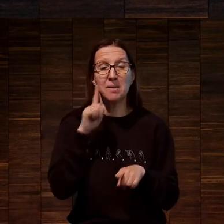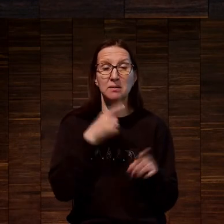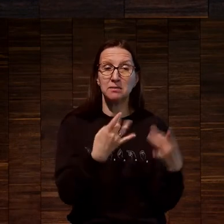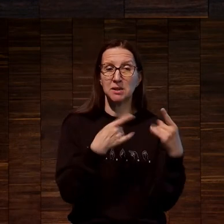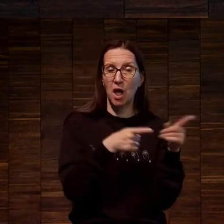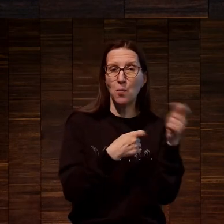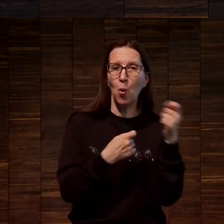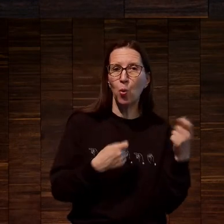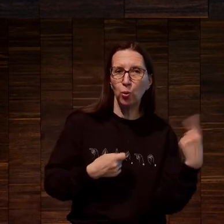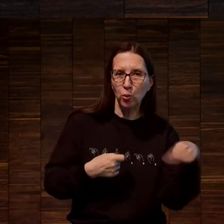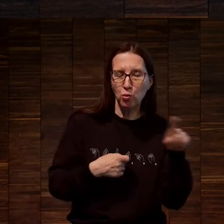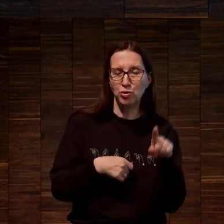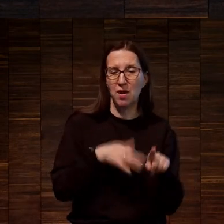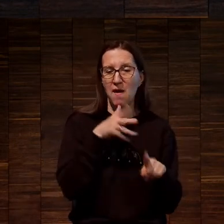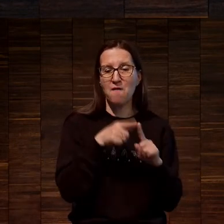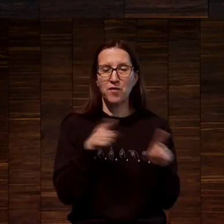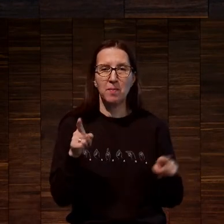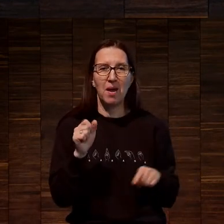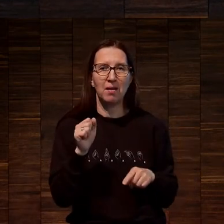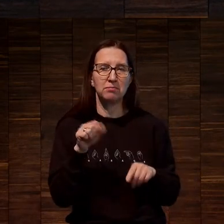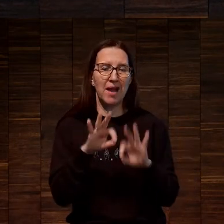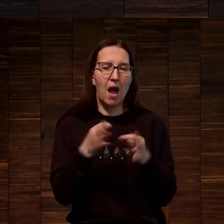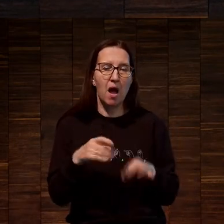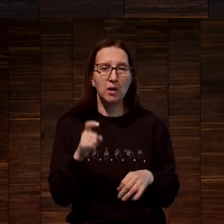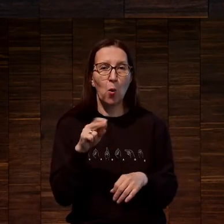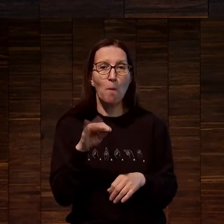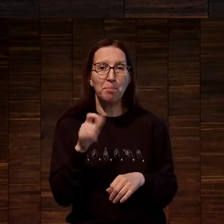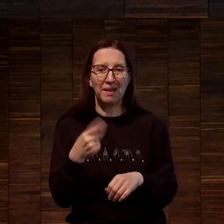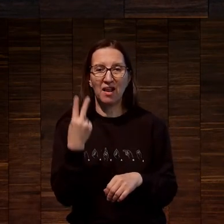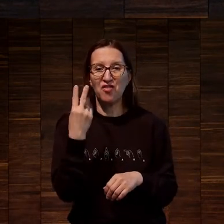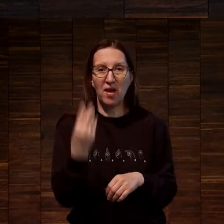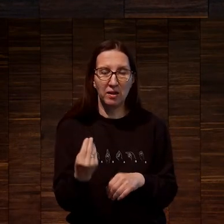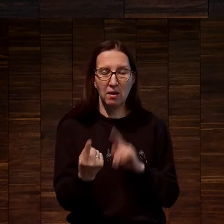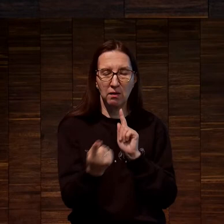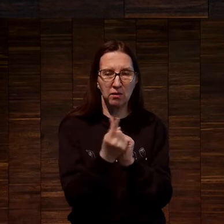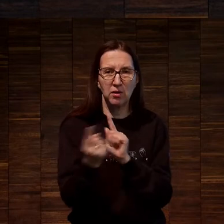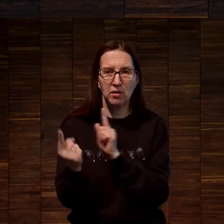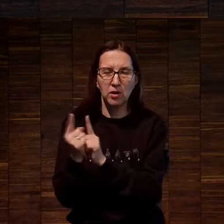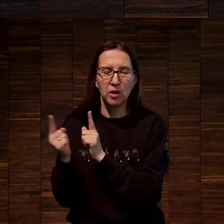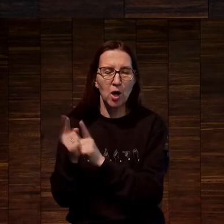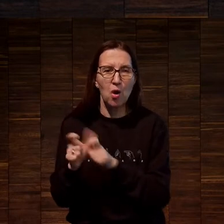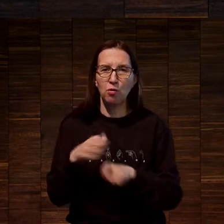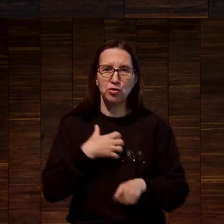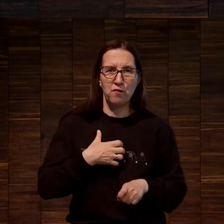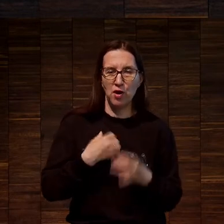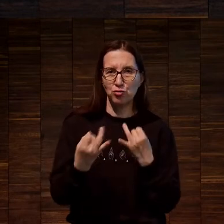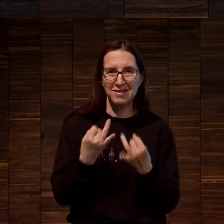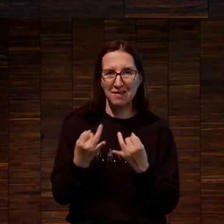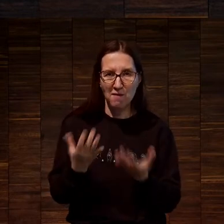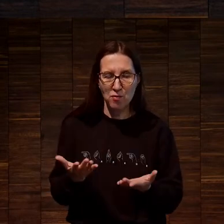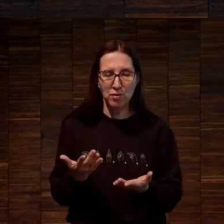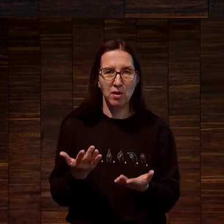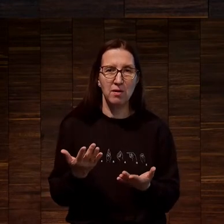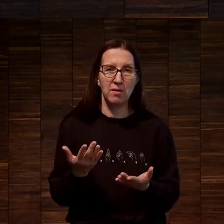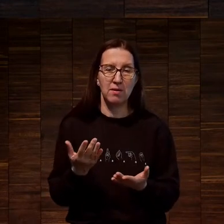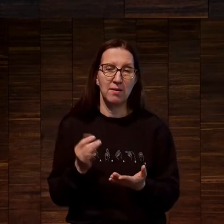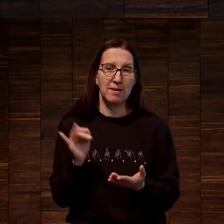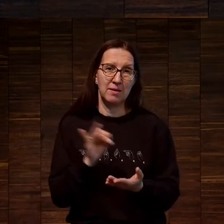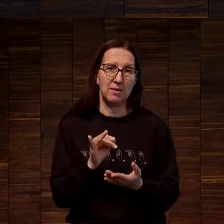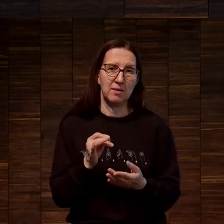художников, что у них за время арт-хоппинга за 2 дня состоялось очень важных несколько разговоров, которые